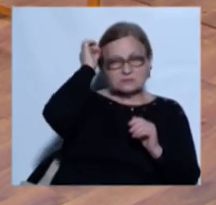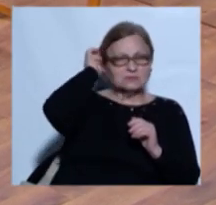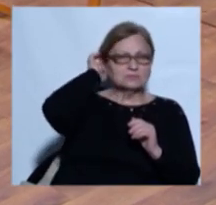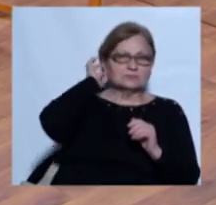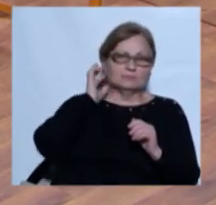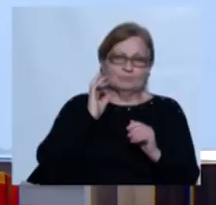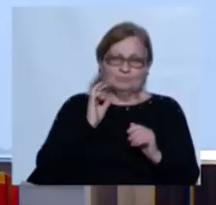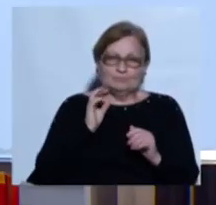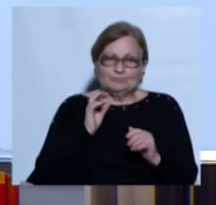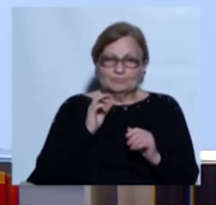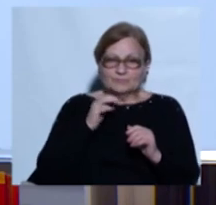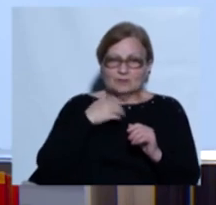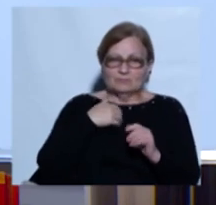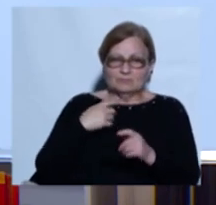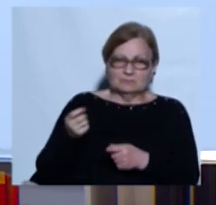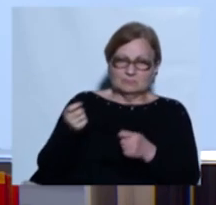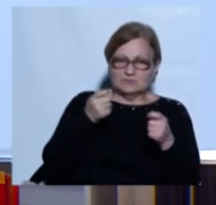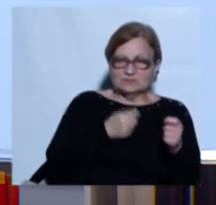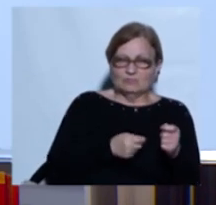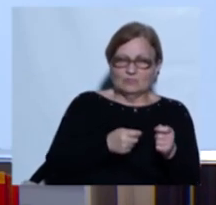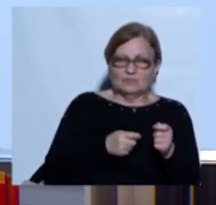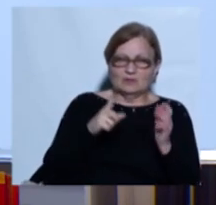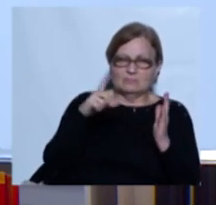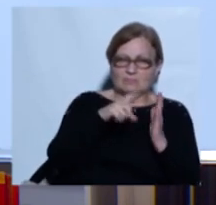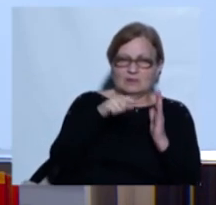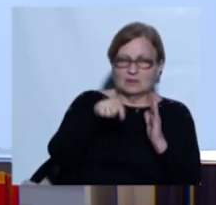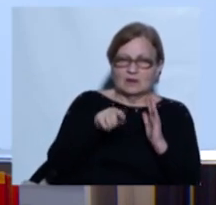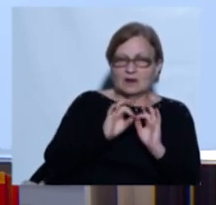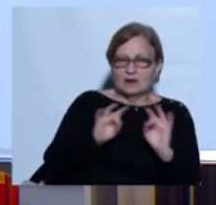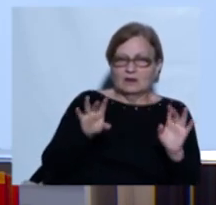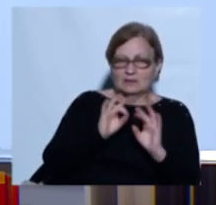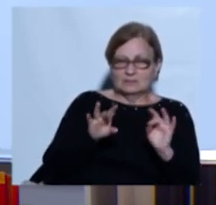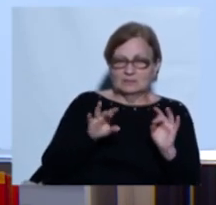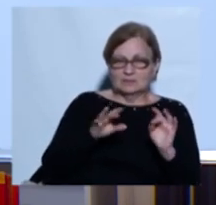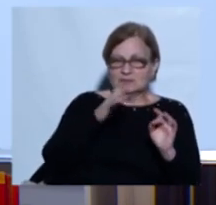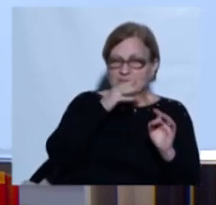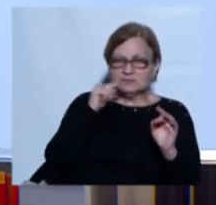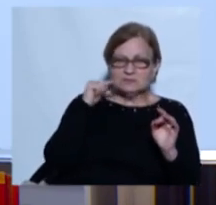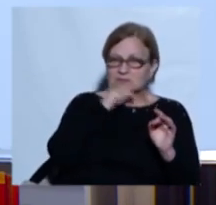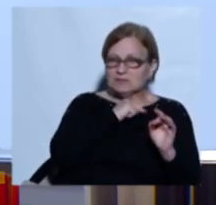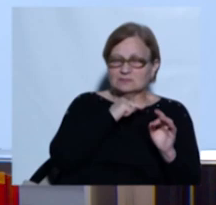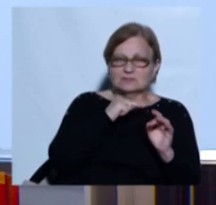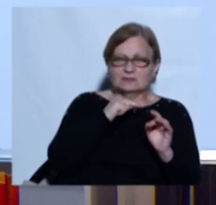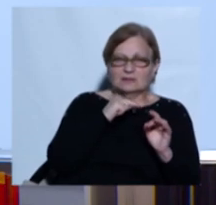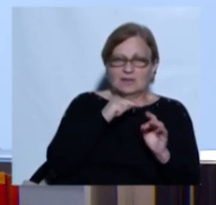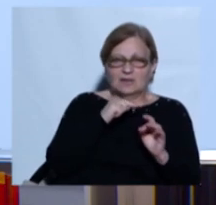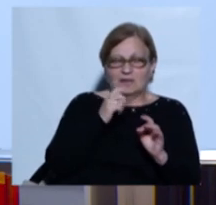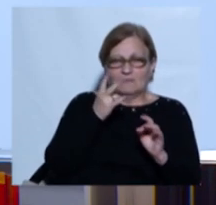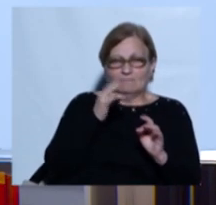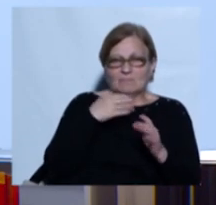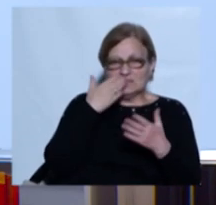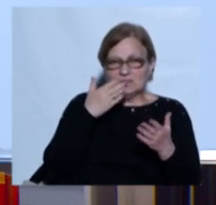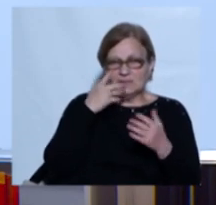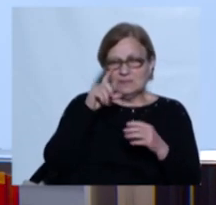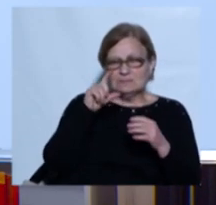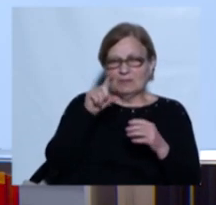მინიატურა? აი მე წამოგიღეთ ეს მინიატურა. აქ არის აღწერილი, სამწუხაროდ დრო რამდენად გვეყოფა არ ვიცი, რომ წავიკითხო